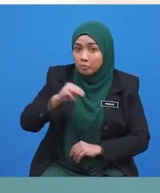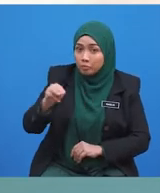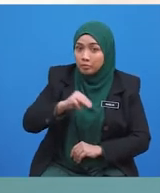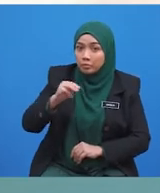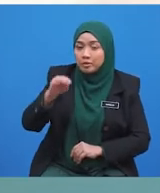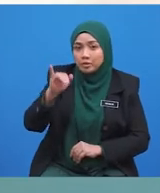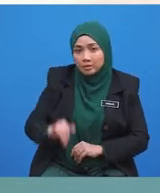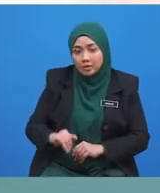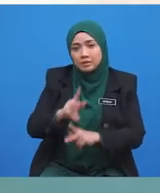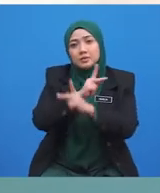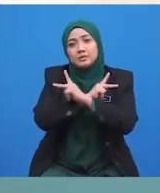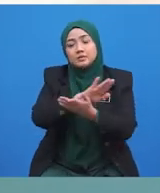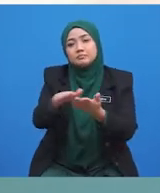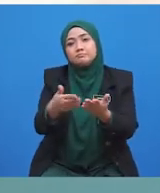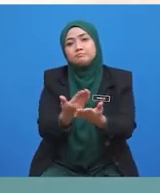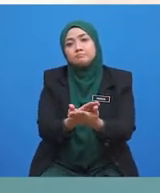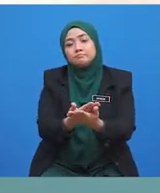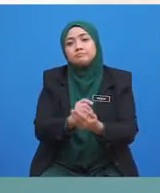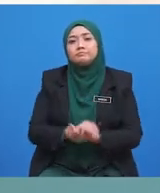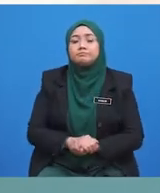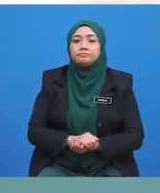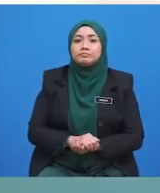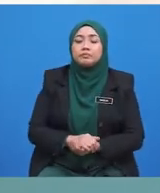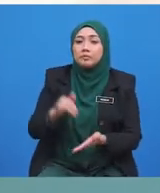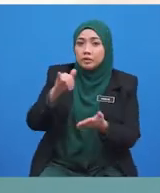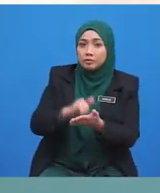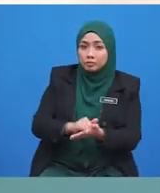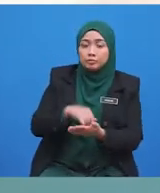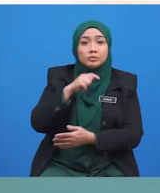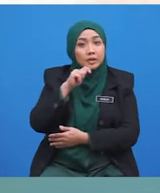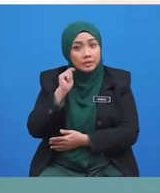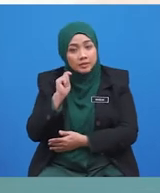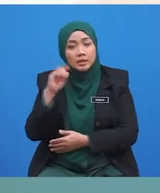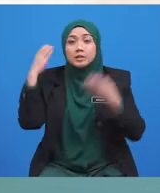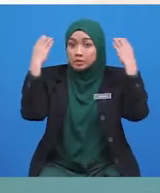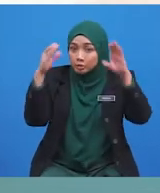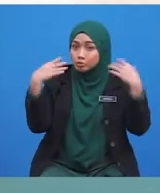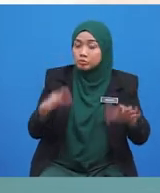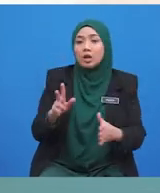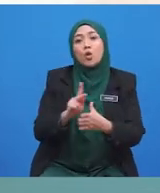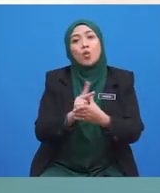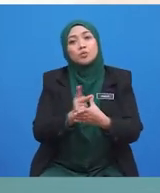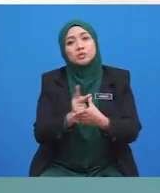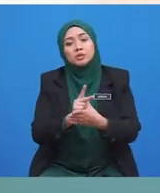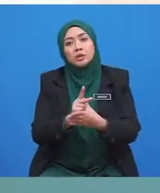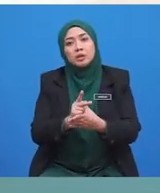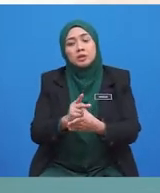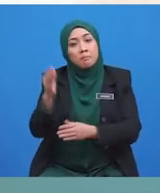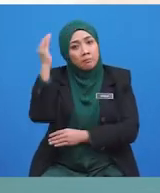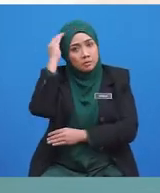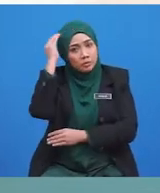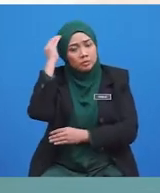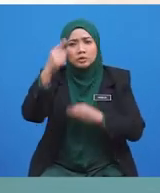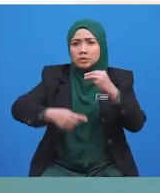Murid-murid yang dikasihi, demikian tadi cikgu telah kongsikan